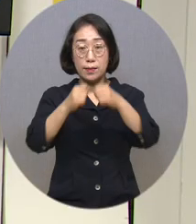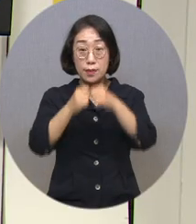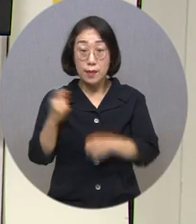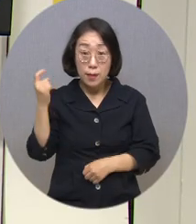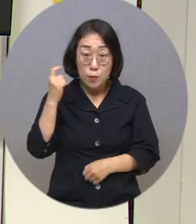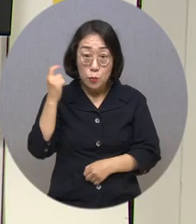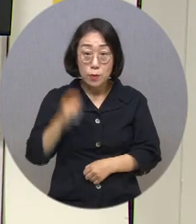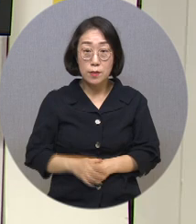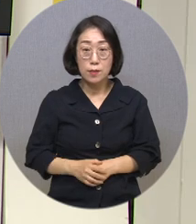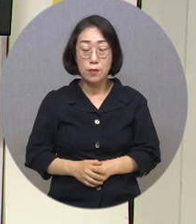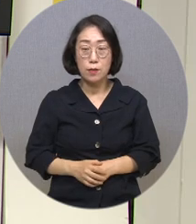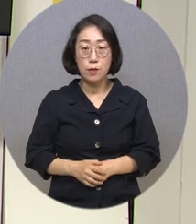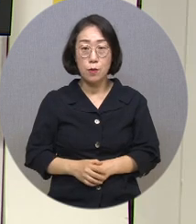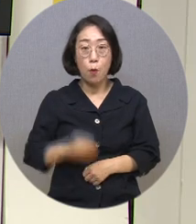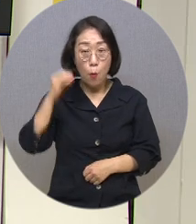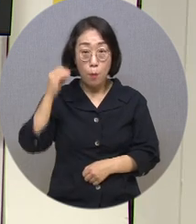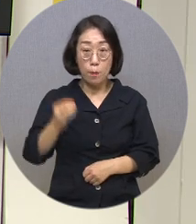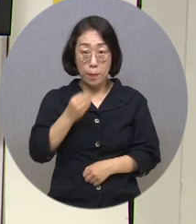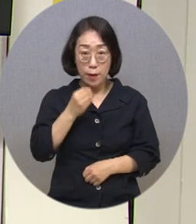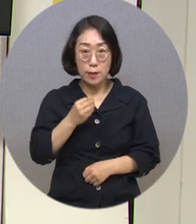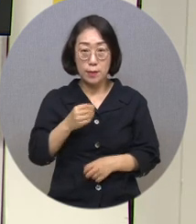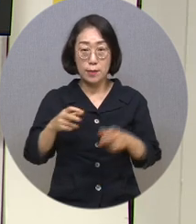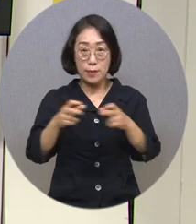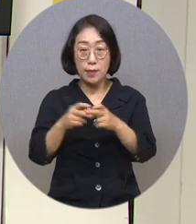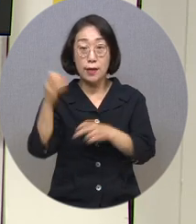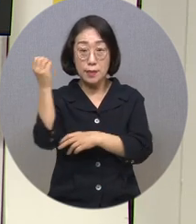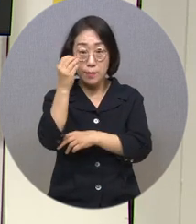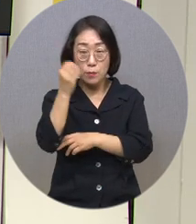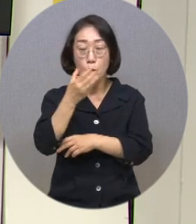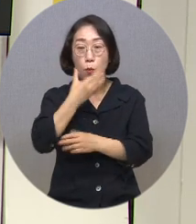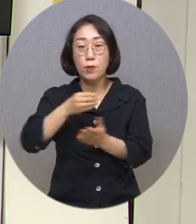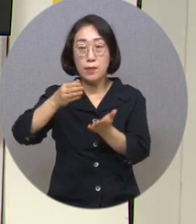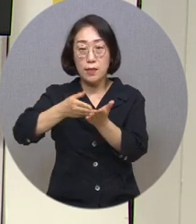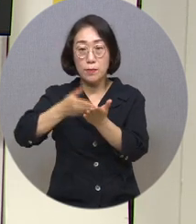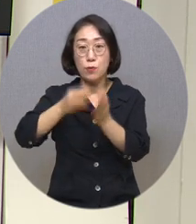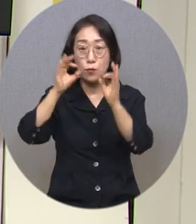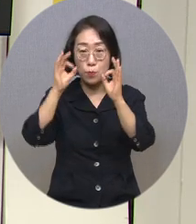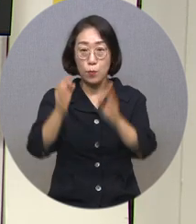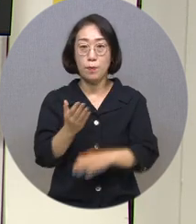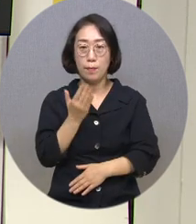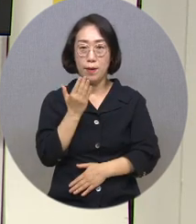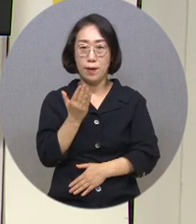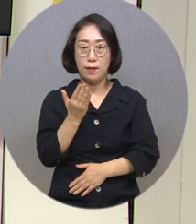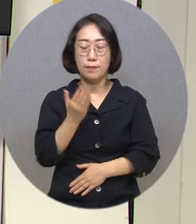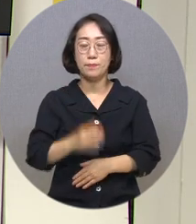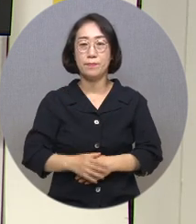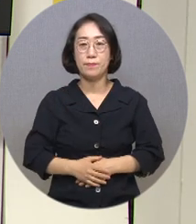자세한 사항은 웰피어 뉴스 홈페이지와 장애인신문, 복지TV 뉴스를 통해 확인할 수 있습니다.